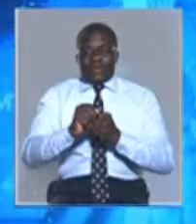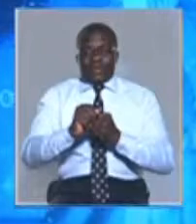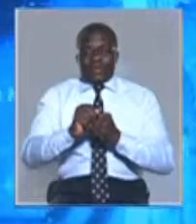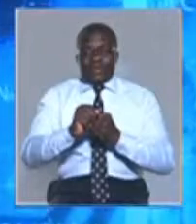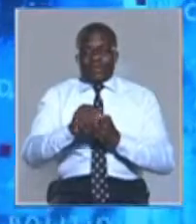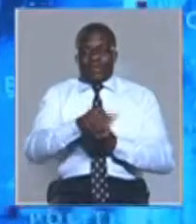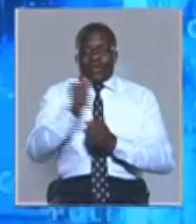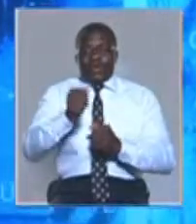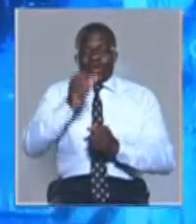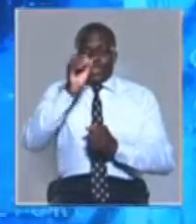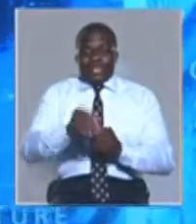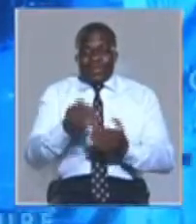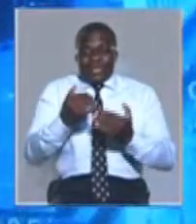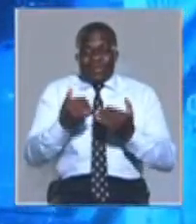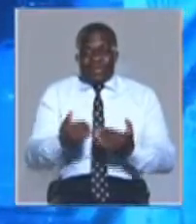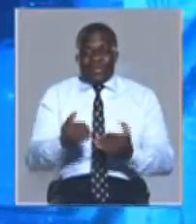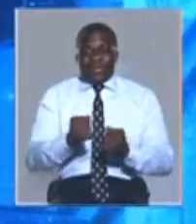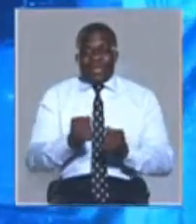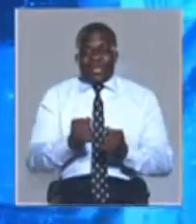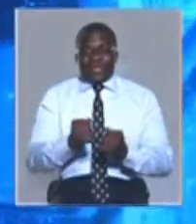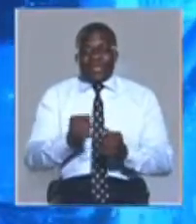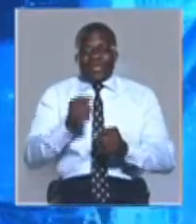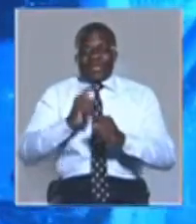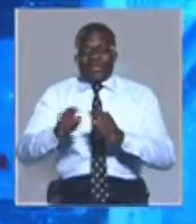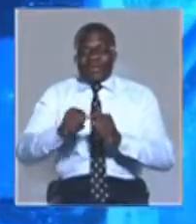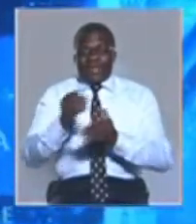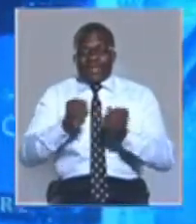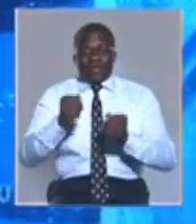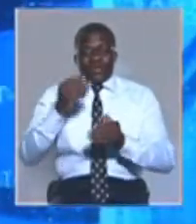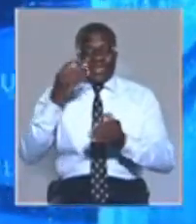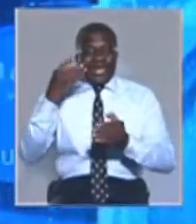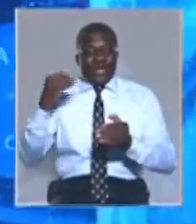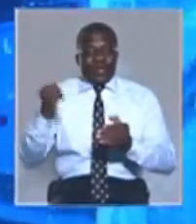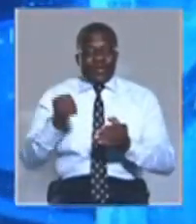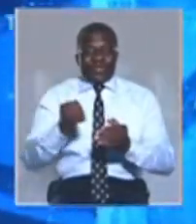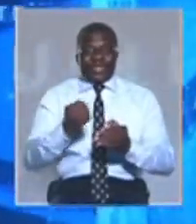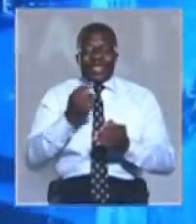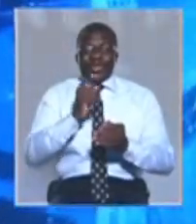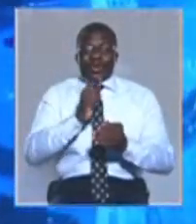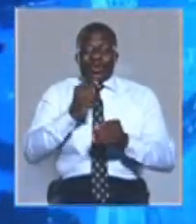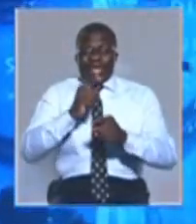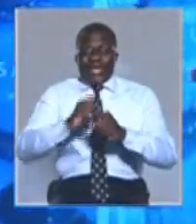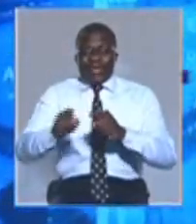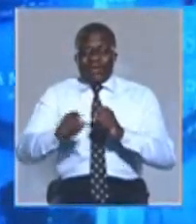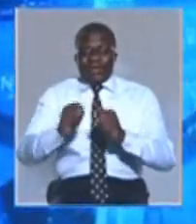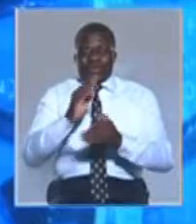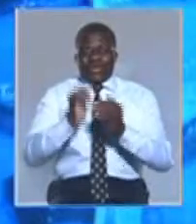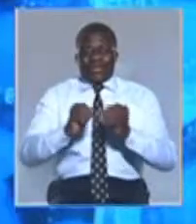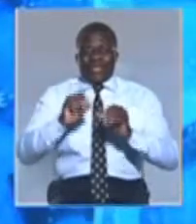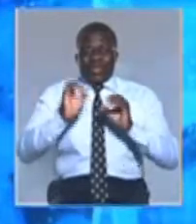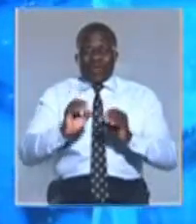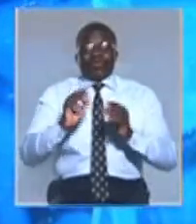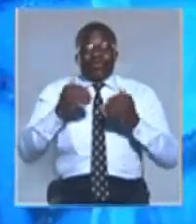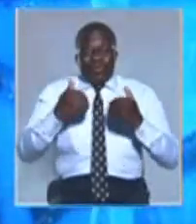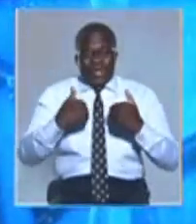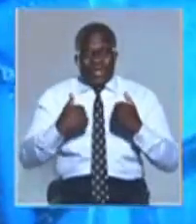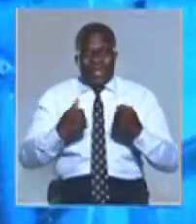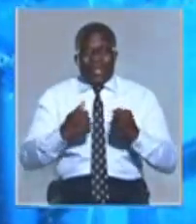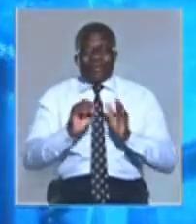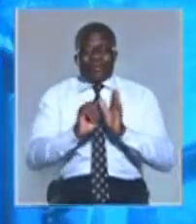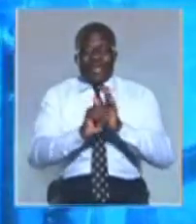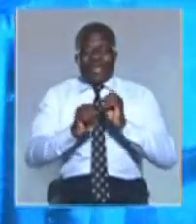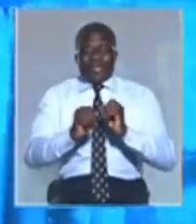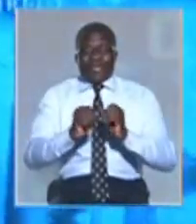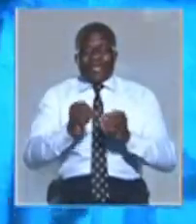Allez, autre registre à présent, des niches écologiques berceaux de la biodiversité. La ville de Cotonou en dispose aussi. En exemple,